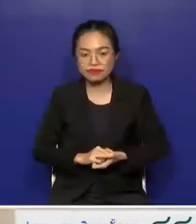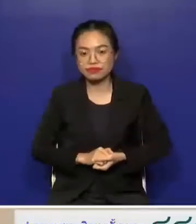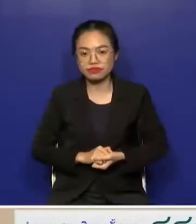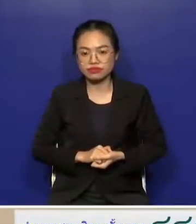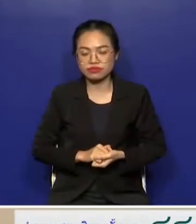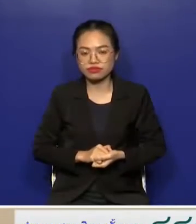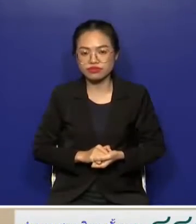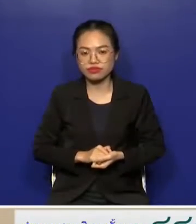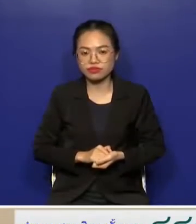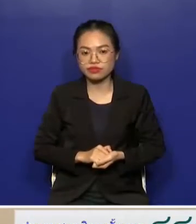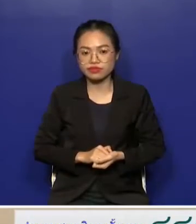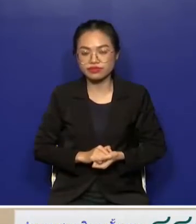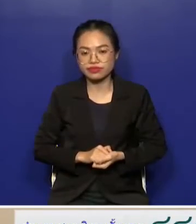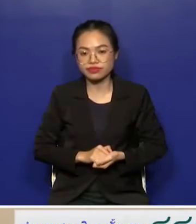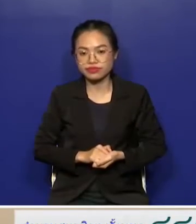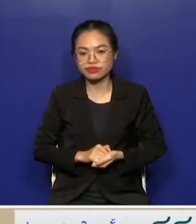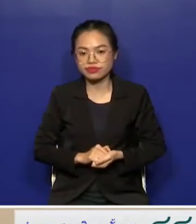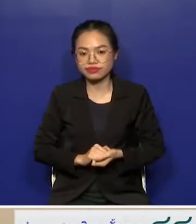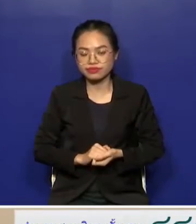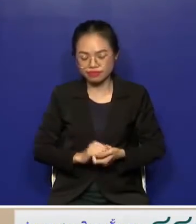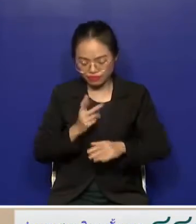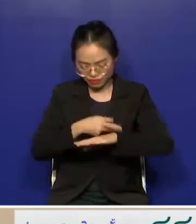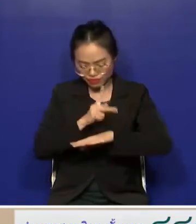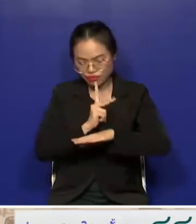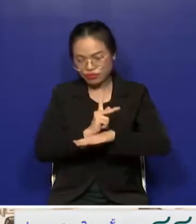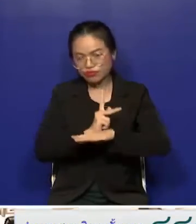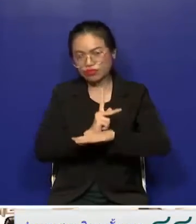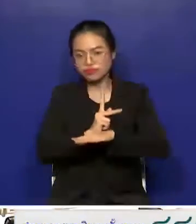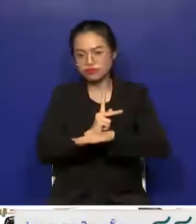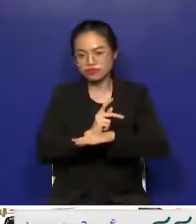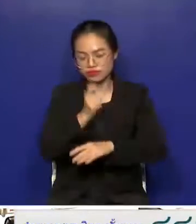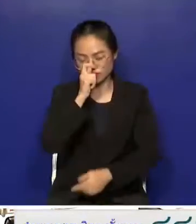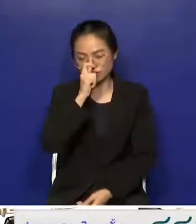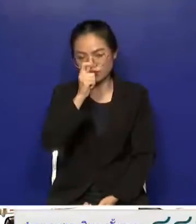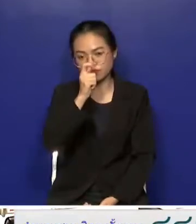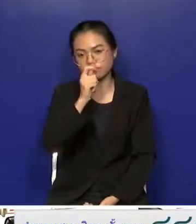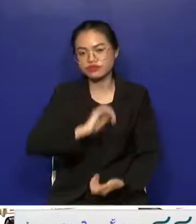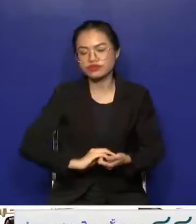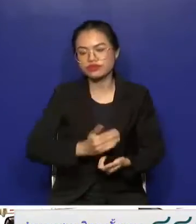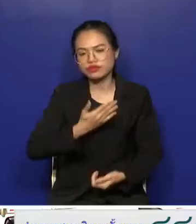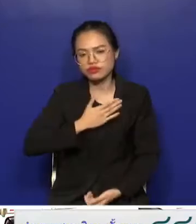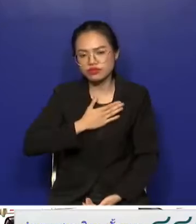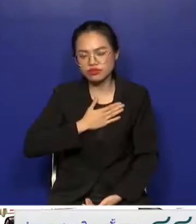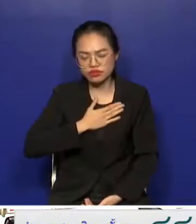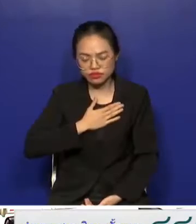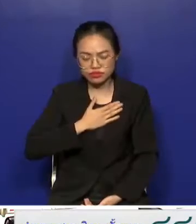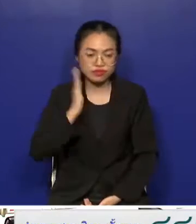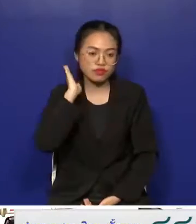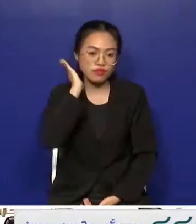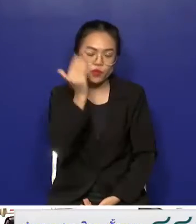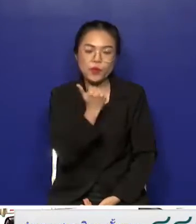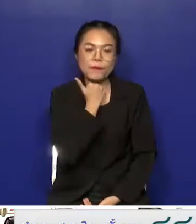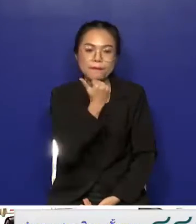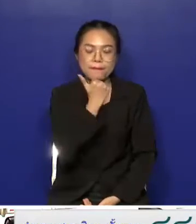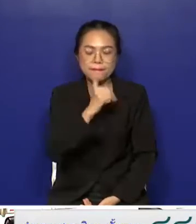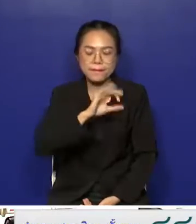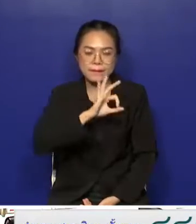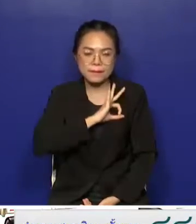มา